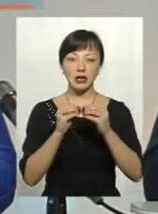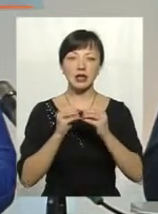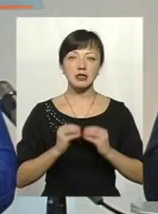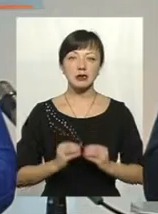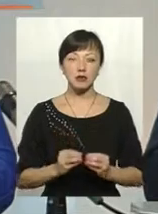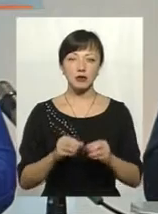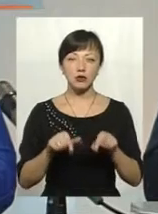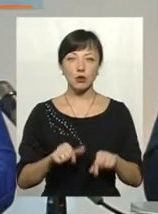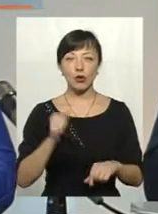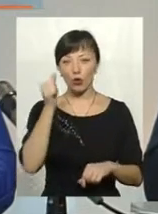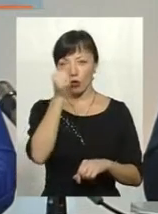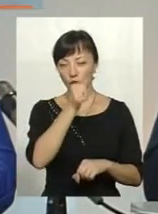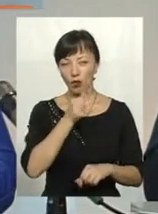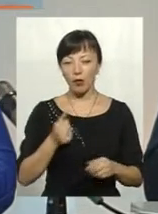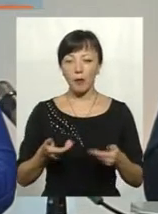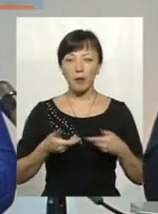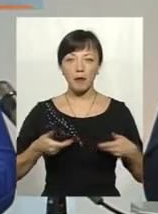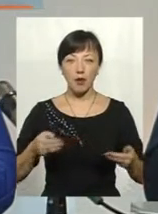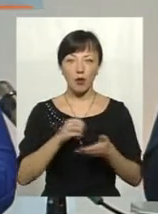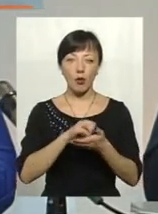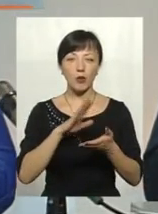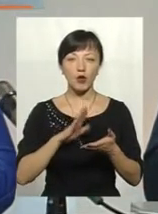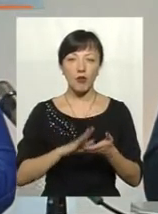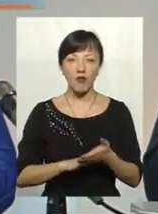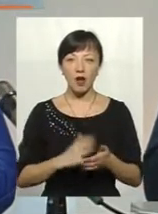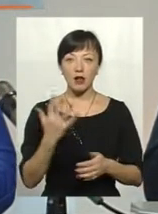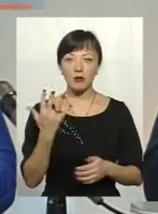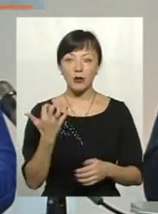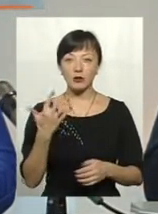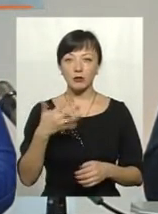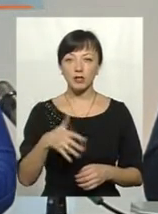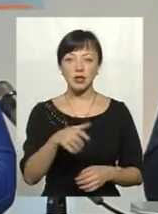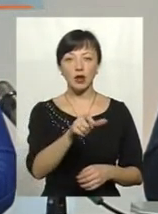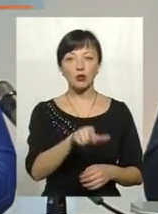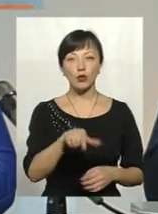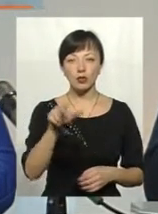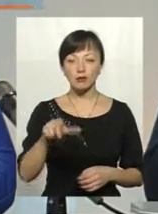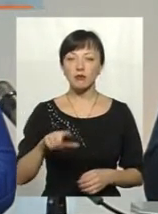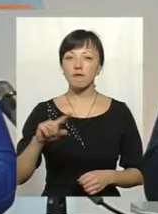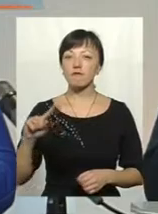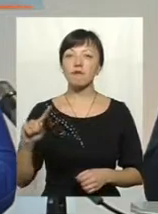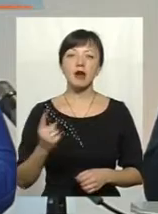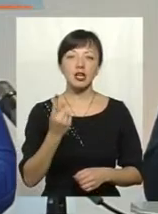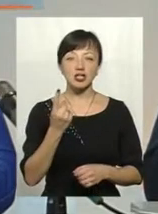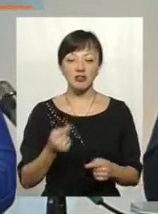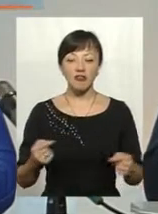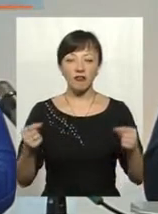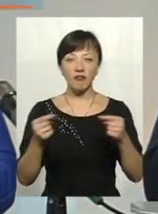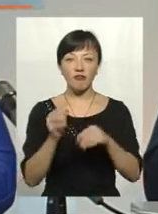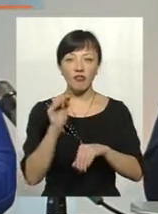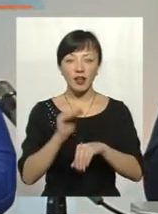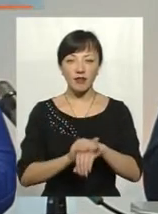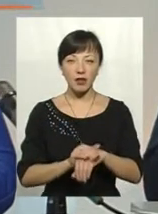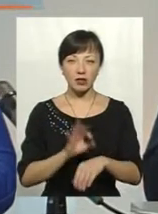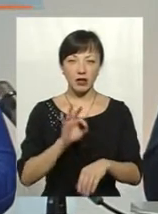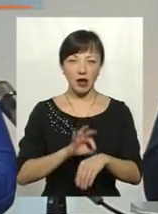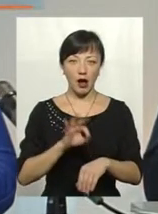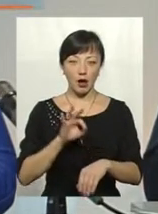року ми взяли на облік 550 осіб із вперше діагностованим, вперше